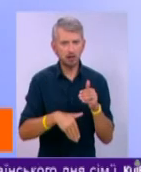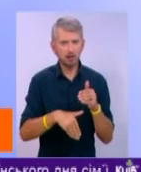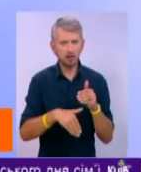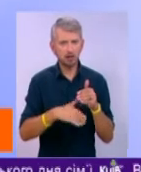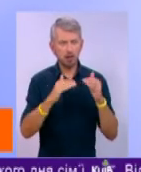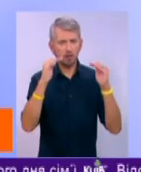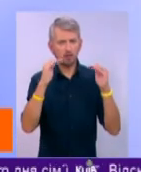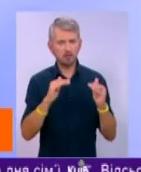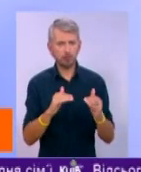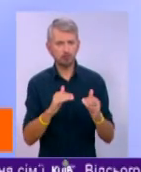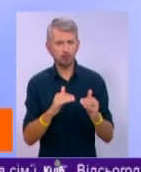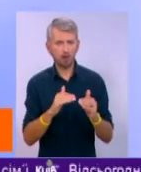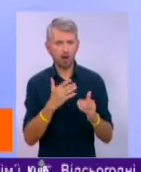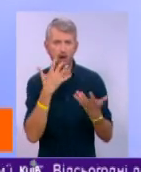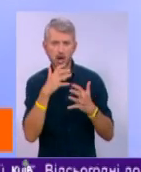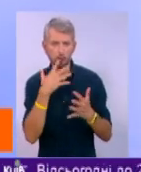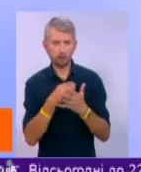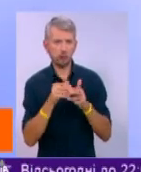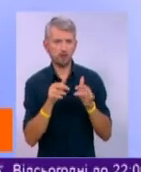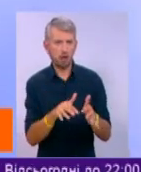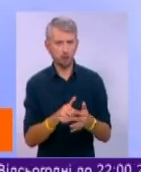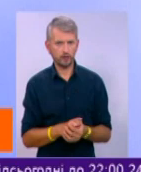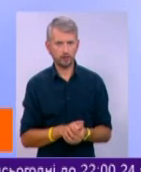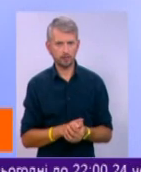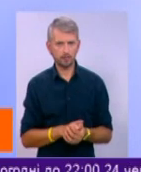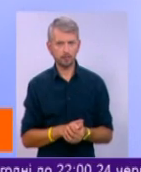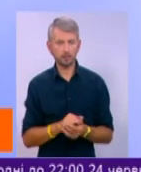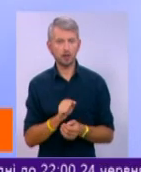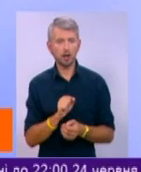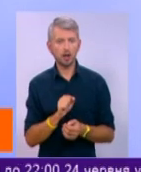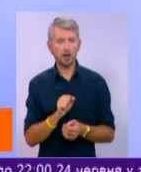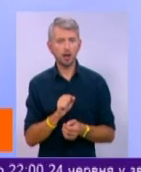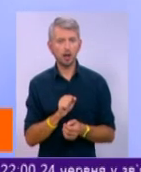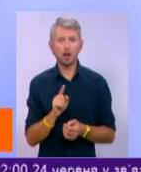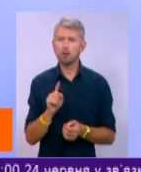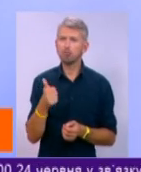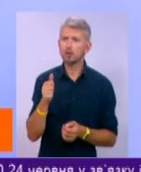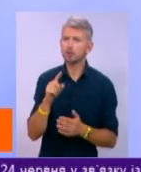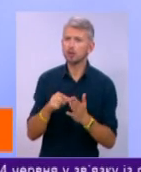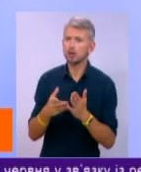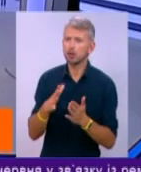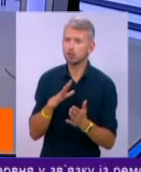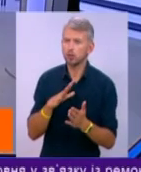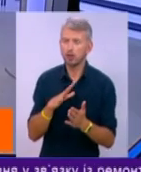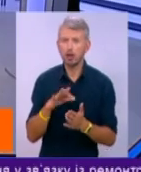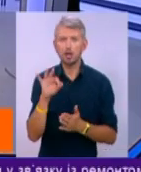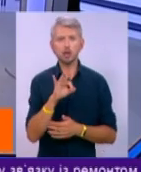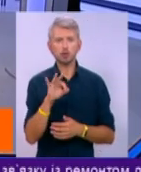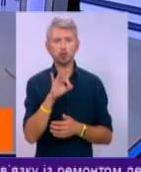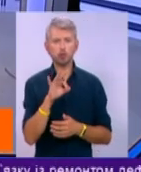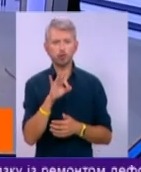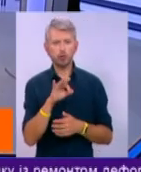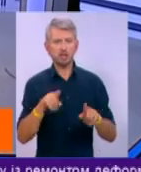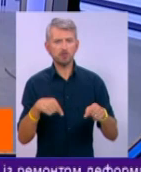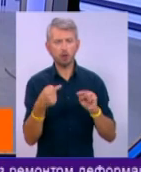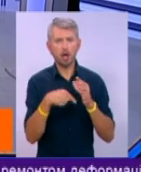знижили градус своєї діяльності. Так? А що перше питання, яке було? Стосовно, ну,